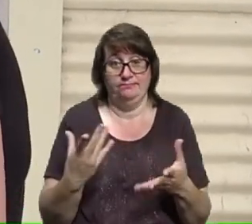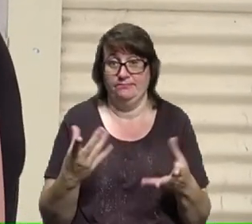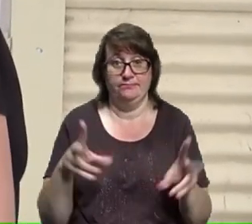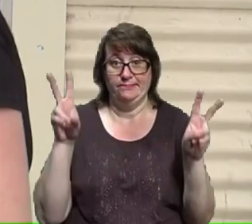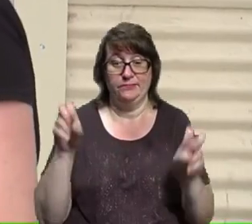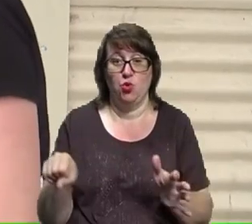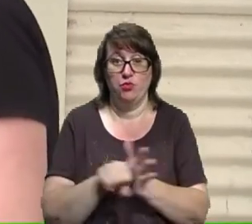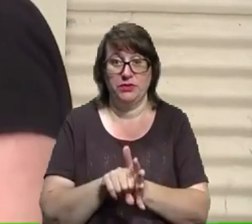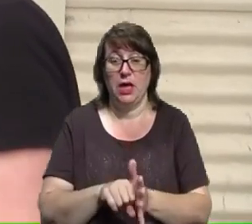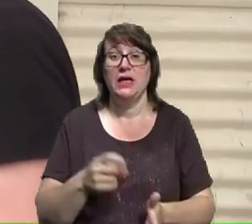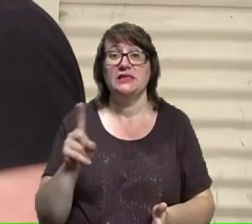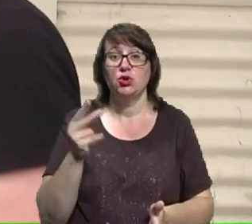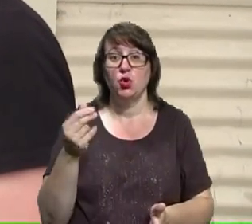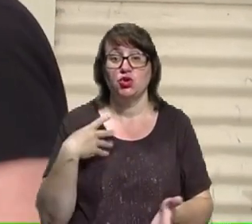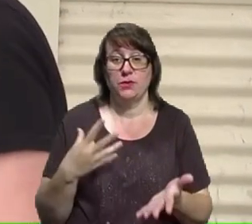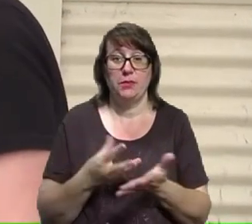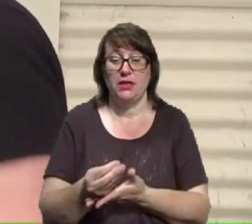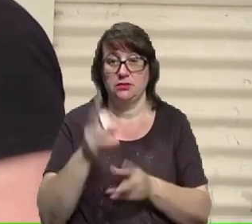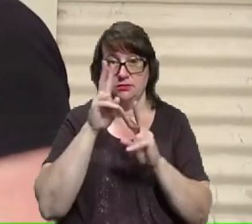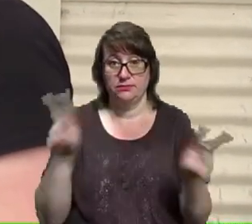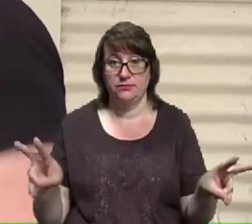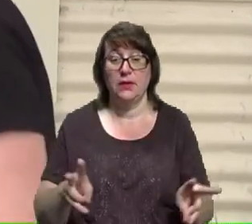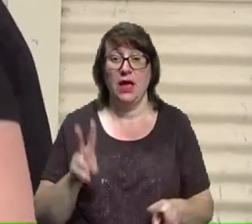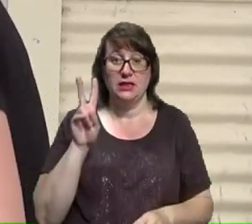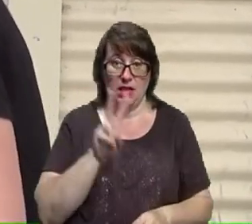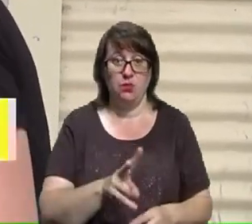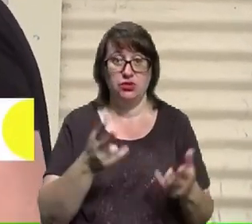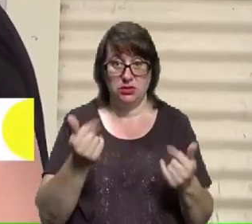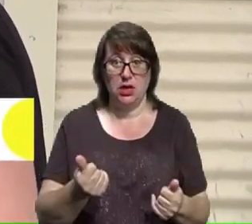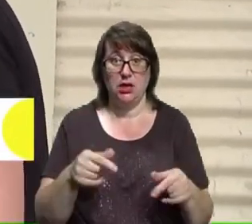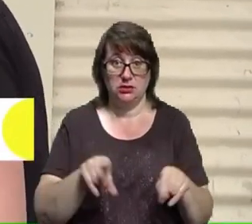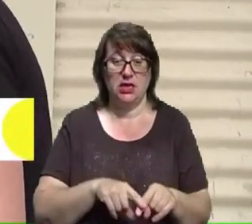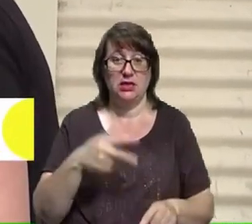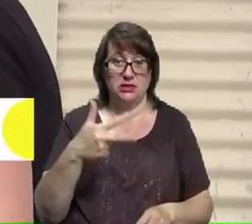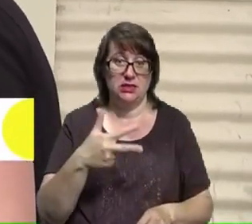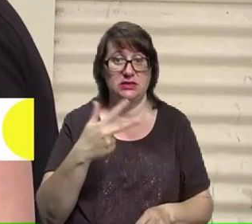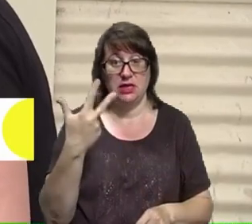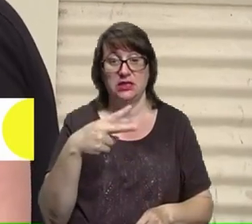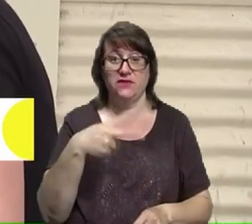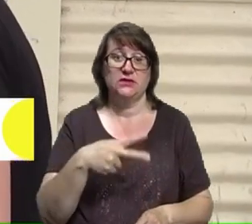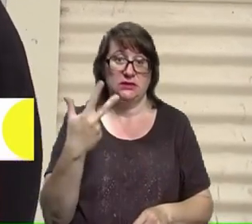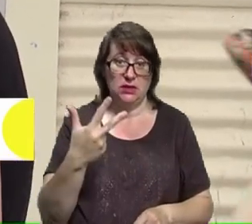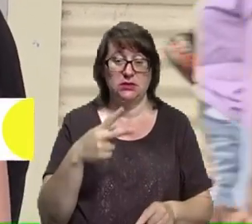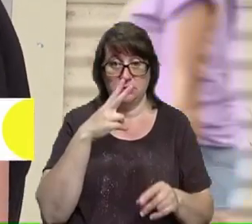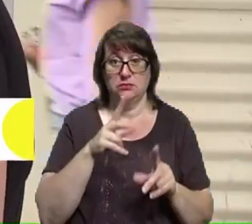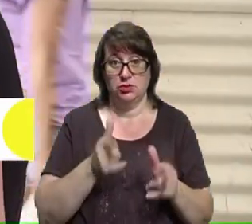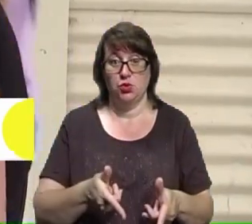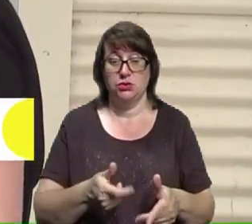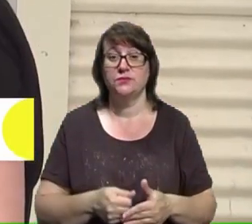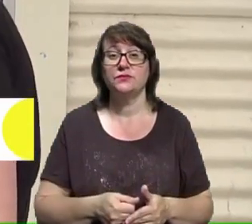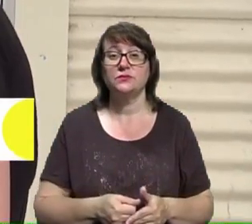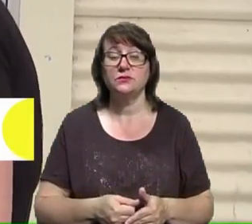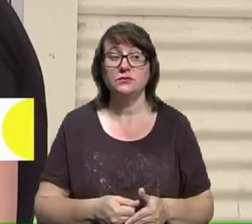просто не знаю. Так, тролейбуси такі, 33-й, 23-й, да, згодна з цим. А